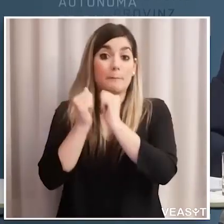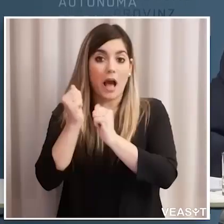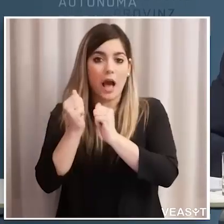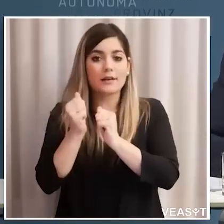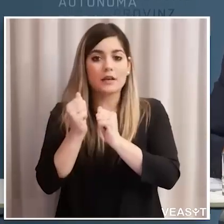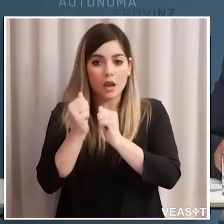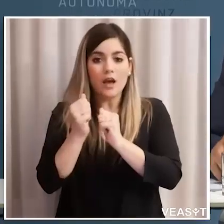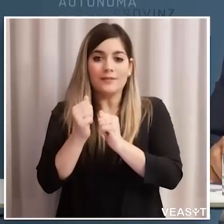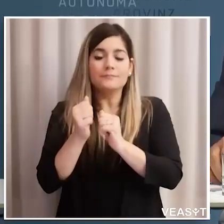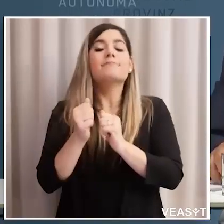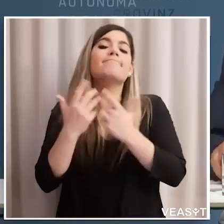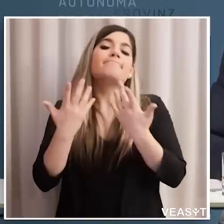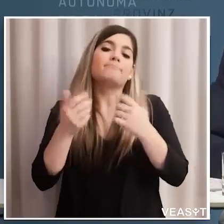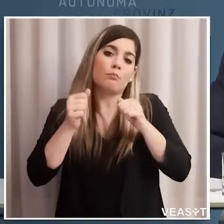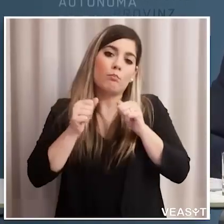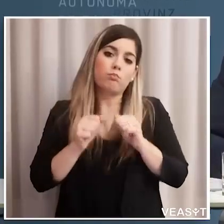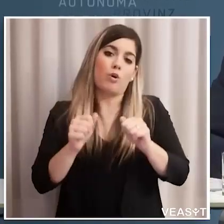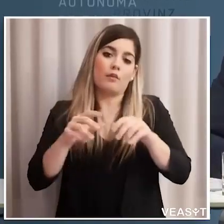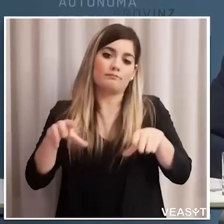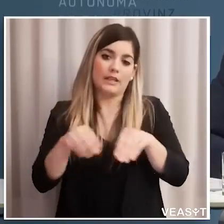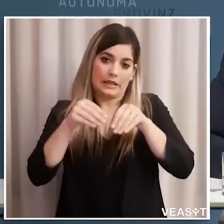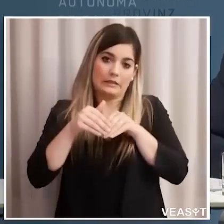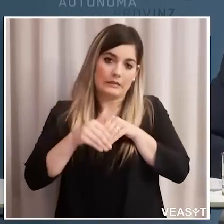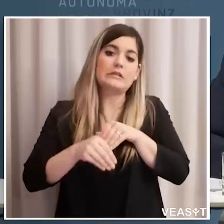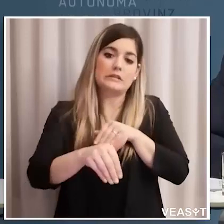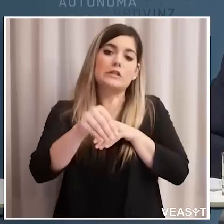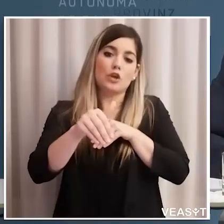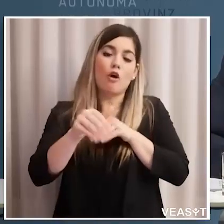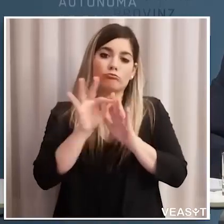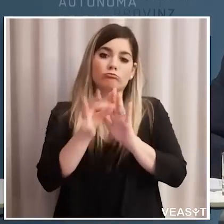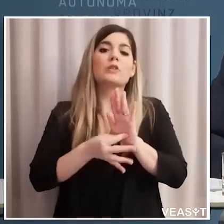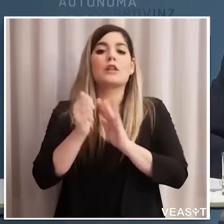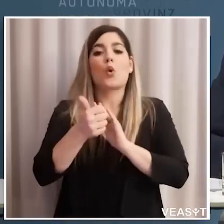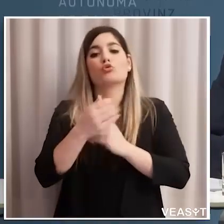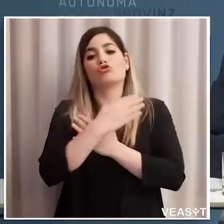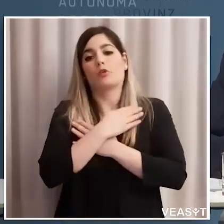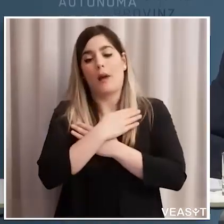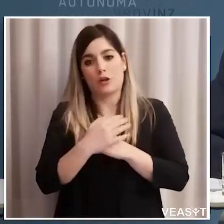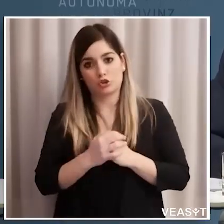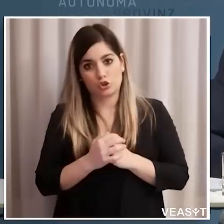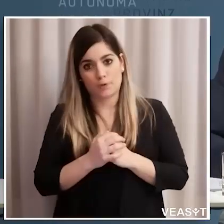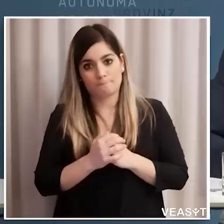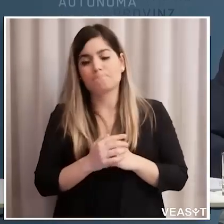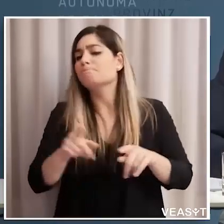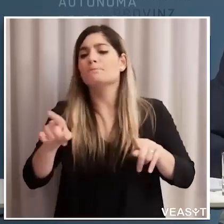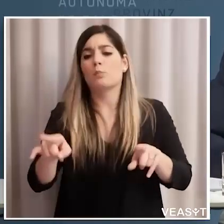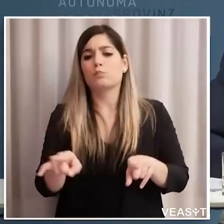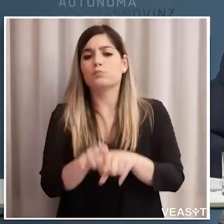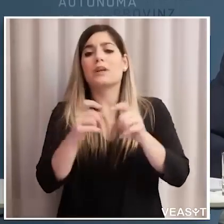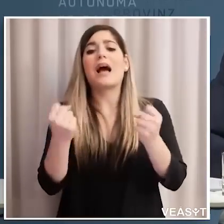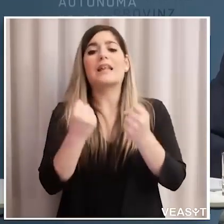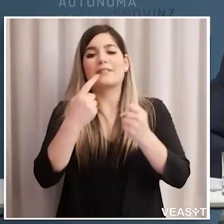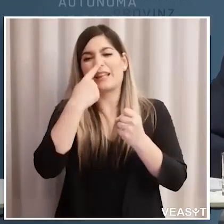di somministrazione di bevande e cibi, anche essa l'11 maggio, mentre stesso vale